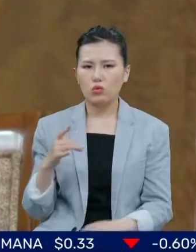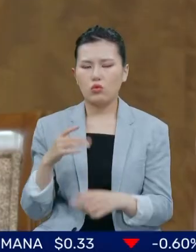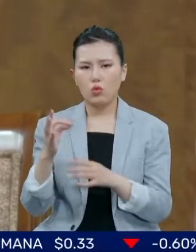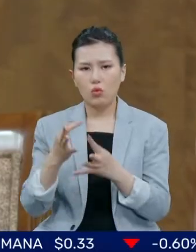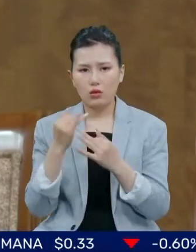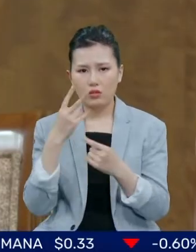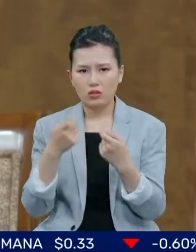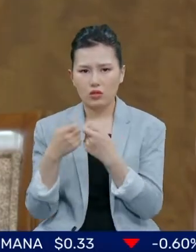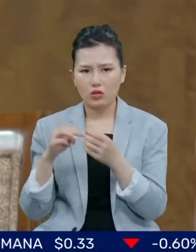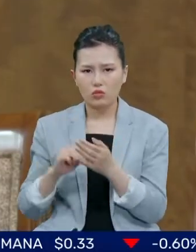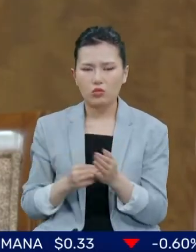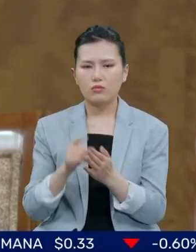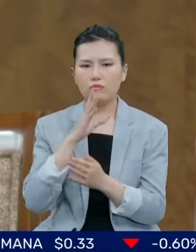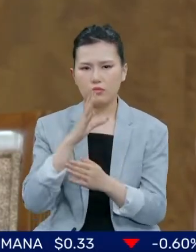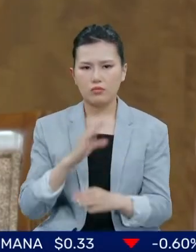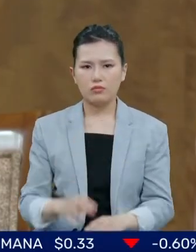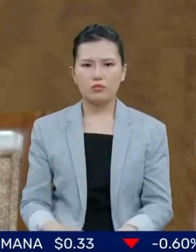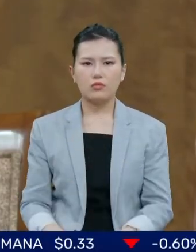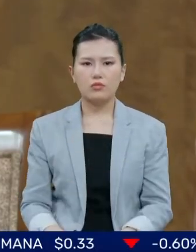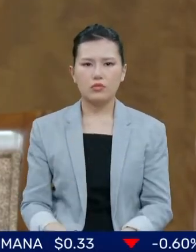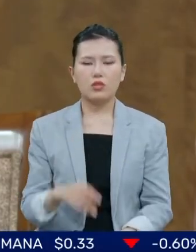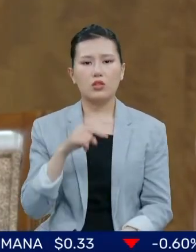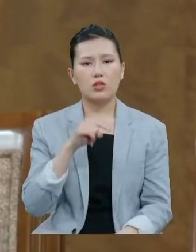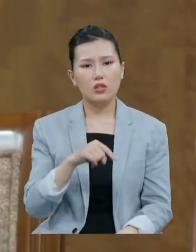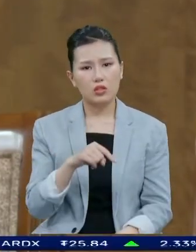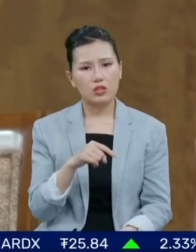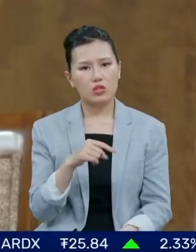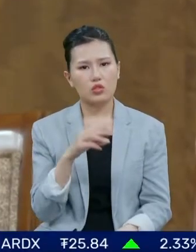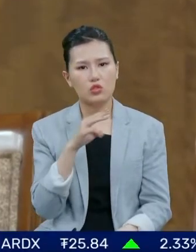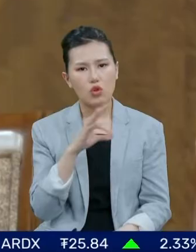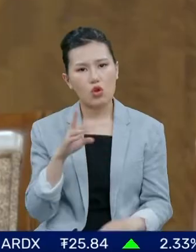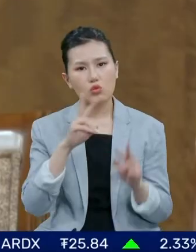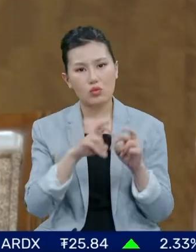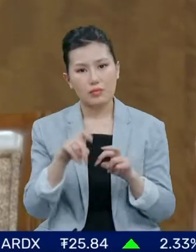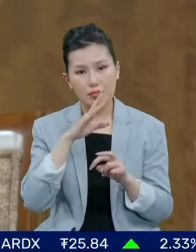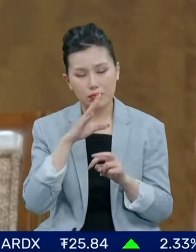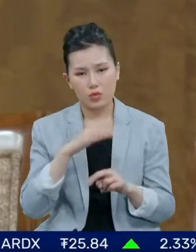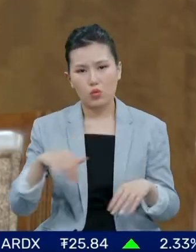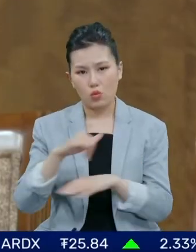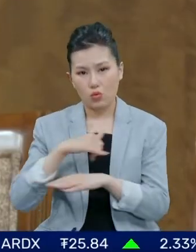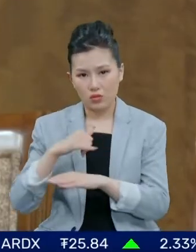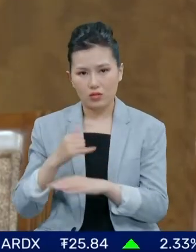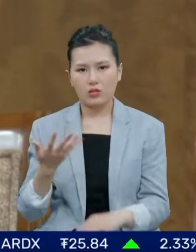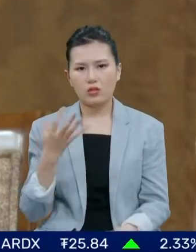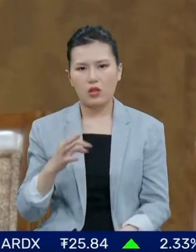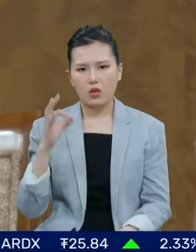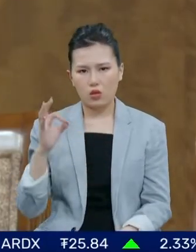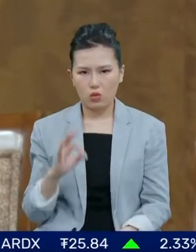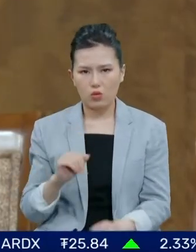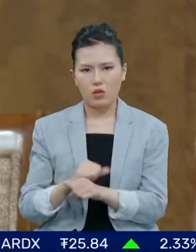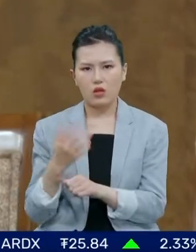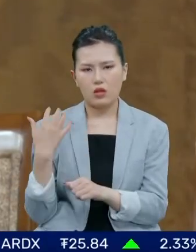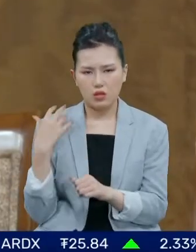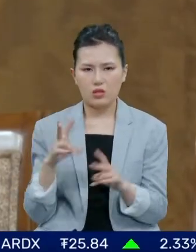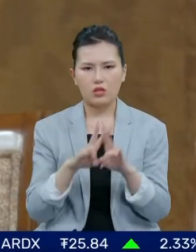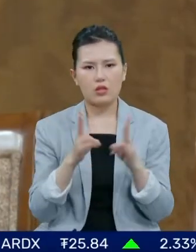энэ чигээр нь төлөвлөхгүй байх одоо судалгаа, тоон судалгаа, за төр 50% хариуцаад нийгмийн даатгалынхаа сангийн орлогыг бүрдүүлээд